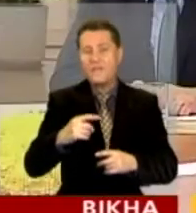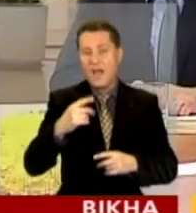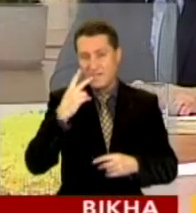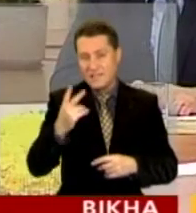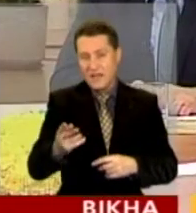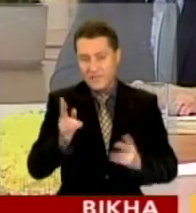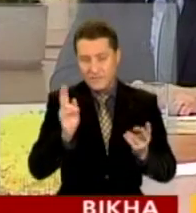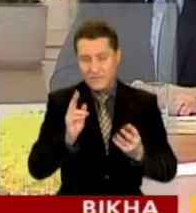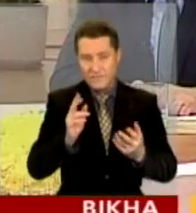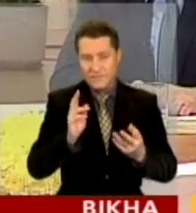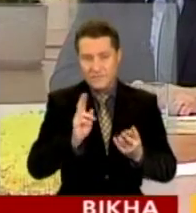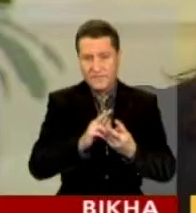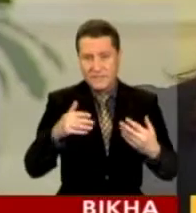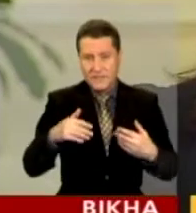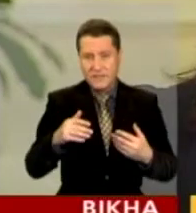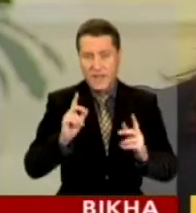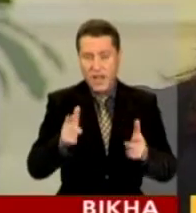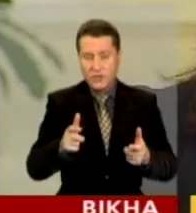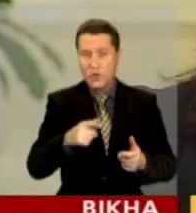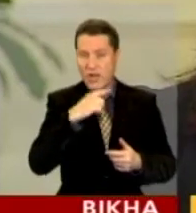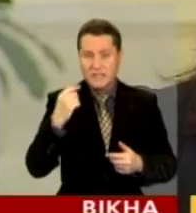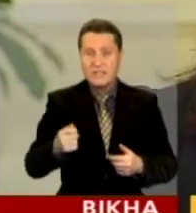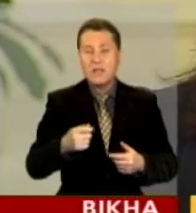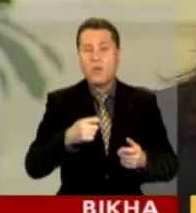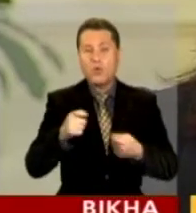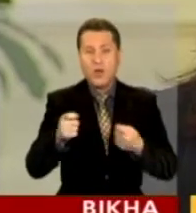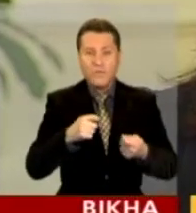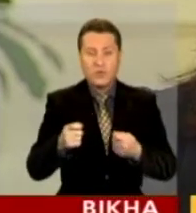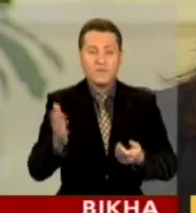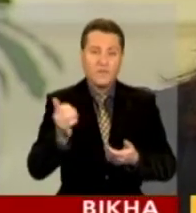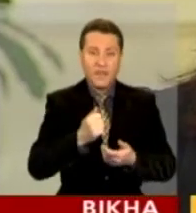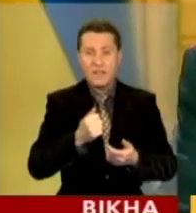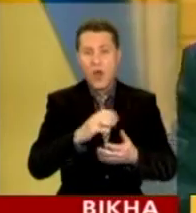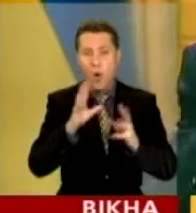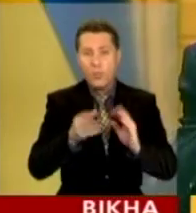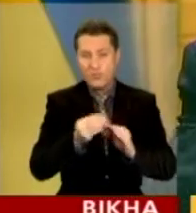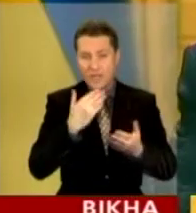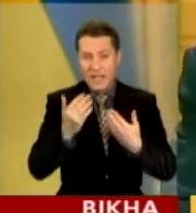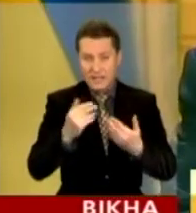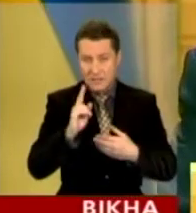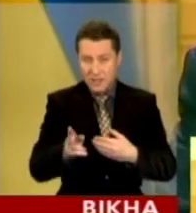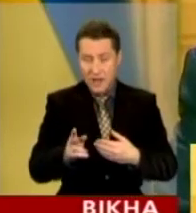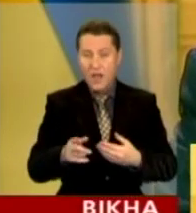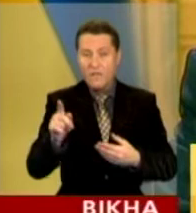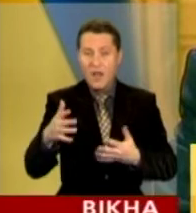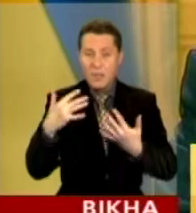Давайте знаходити спільний язик. Не виграєте в цьому конфлікті, не виграєте ні ви, ні ми. Вы потеряете